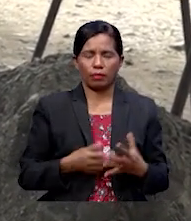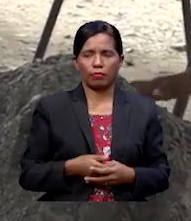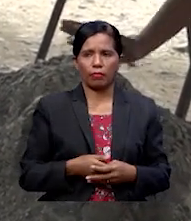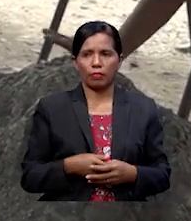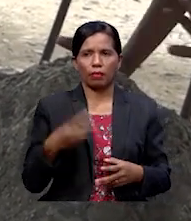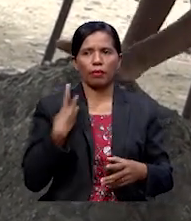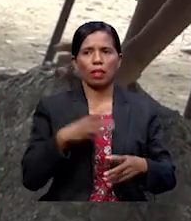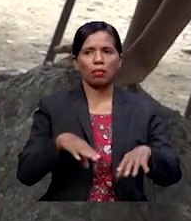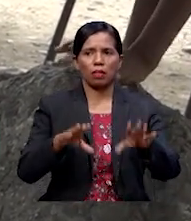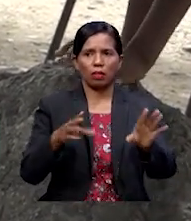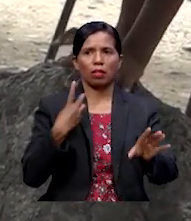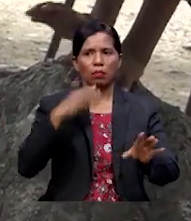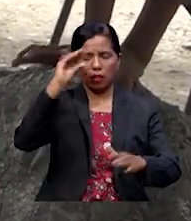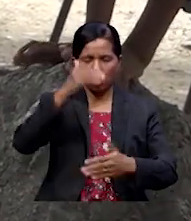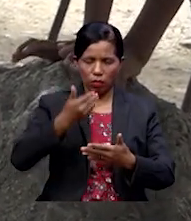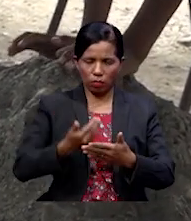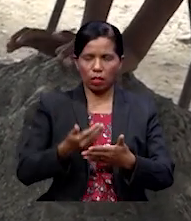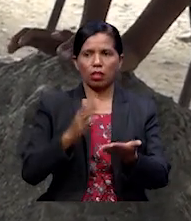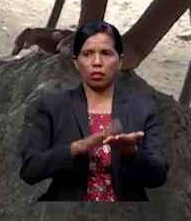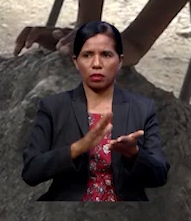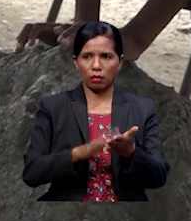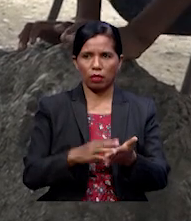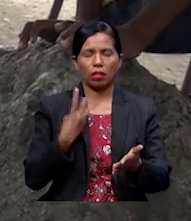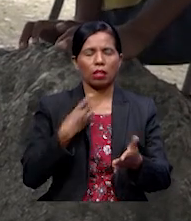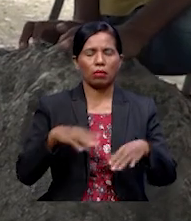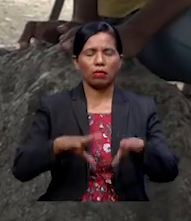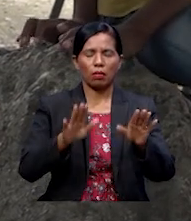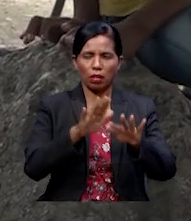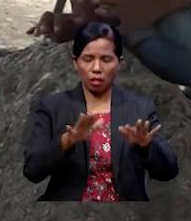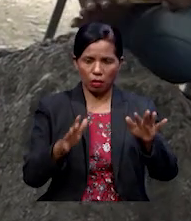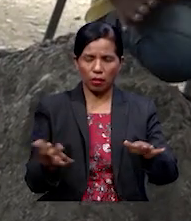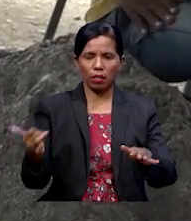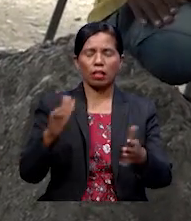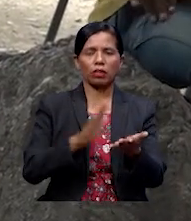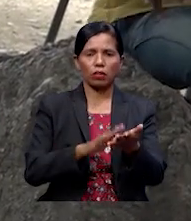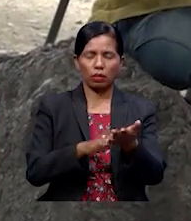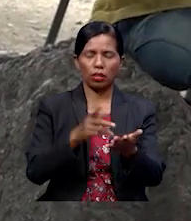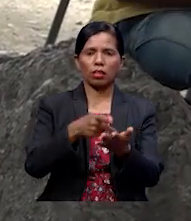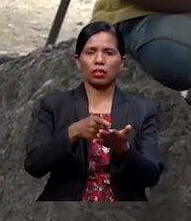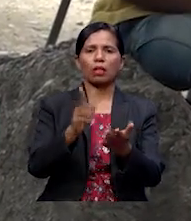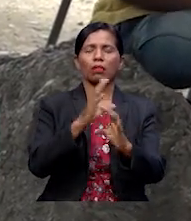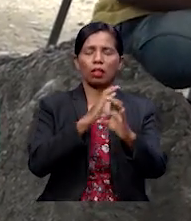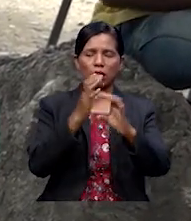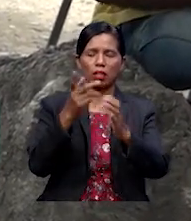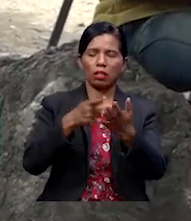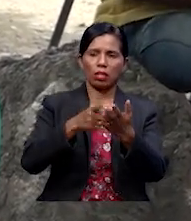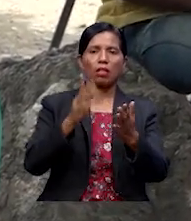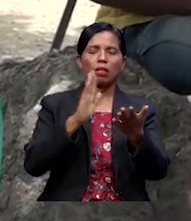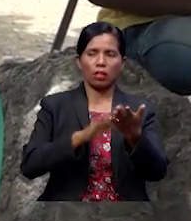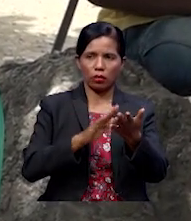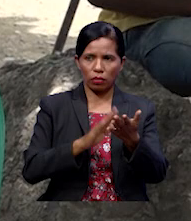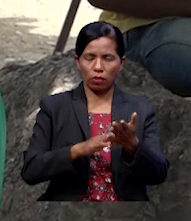an paham buat sini am nuan sekolah ta an paham berbelabar ke sekolah selu kereta selu sekolah